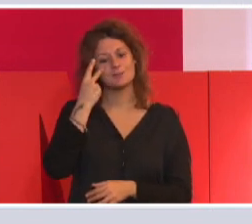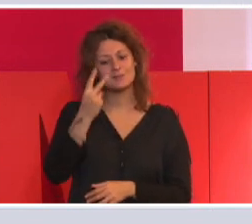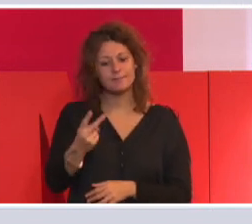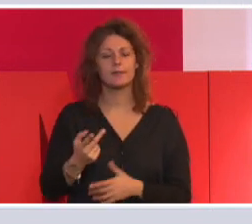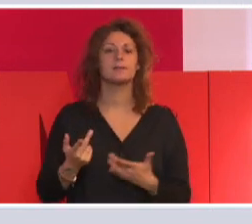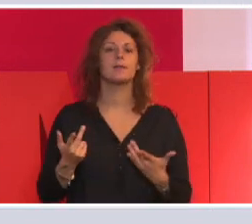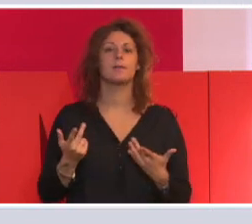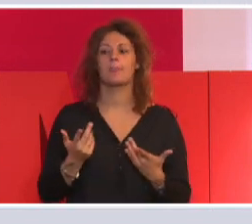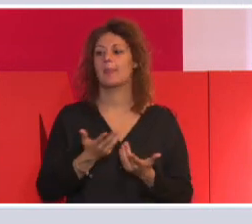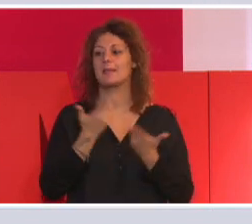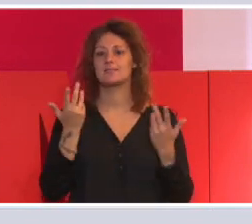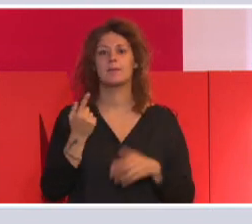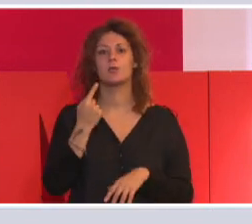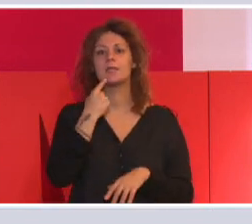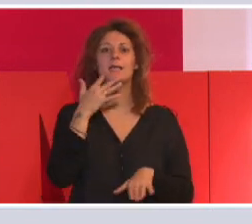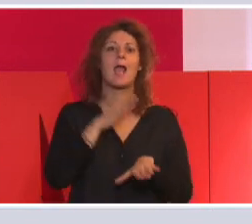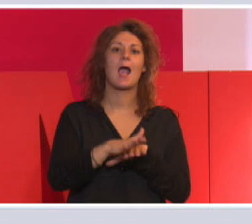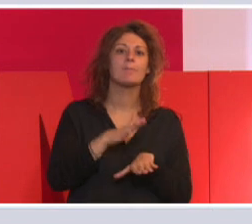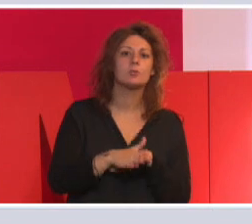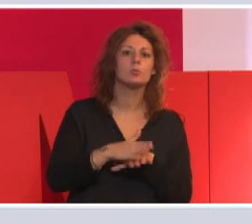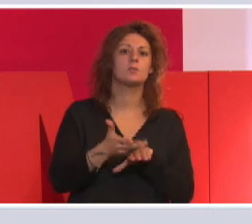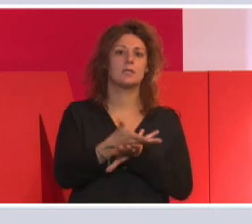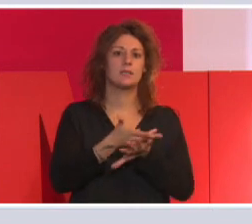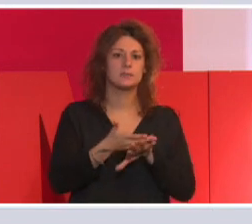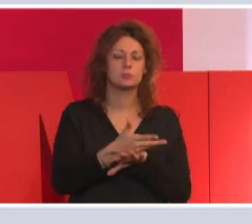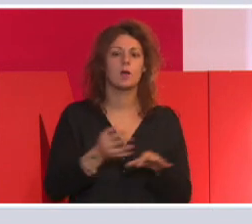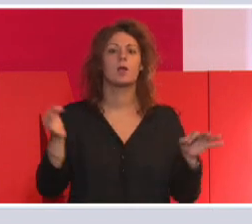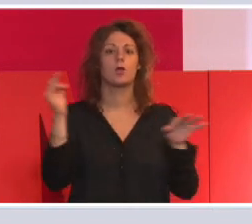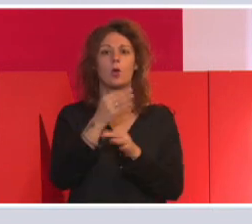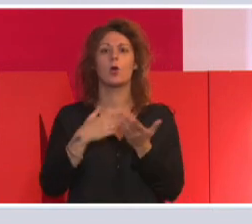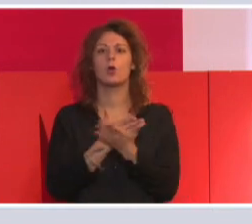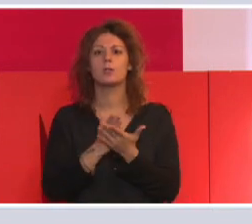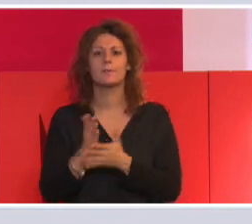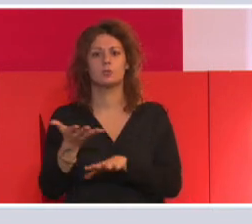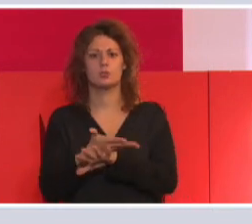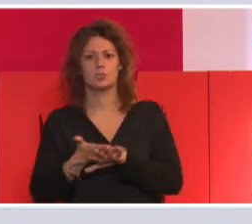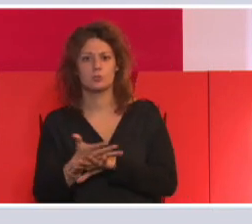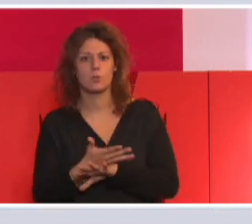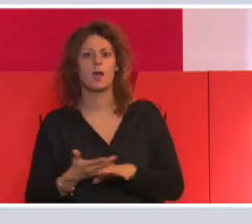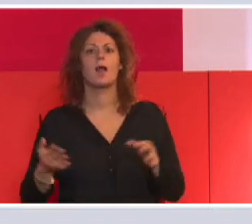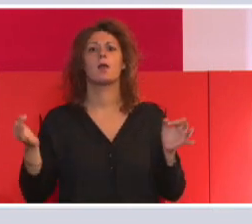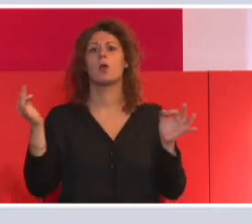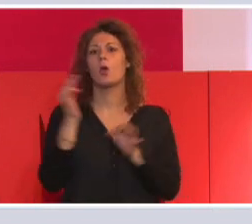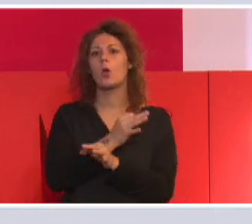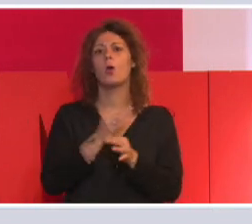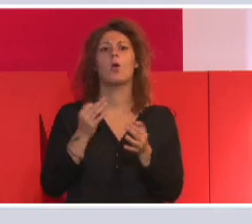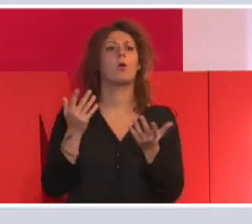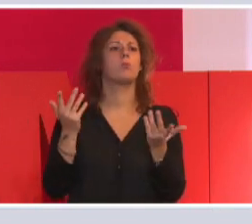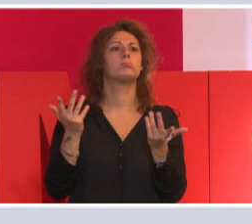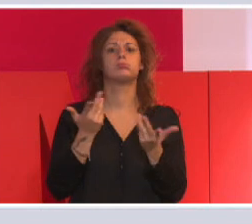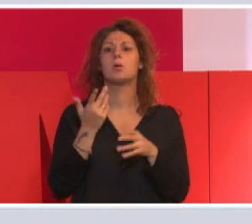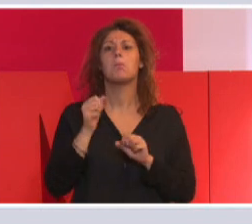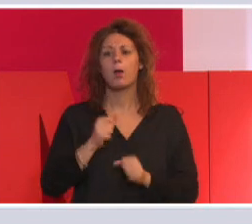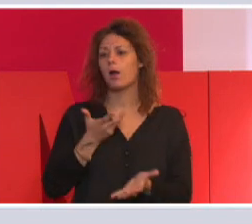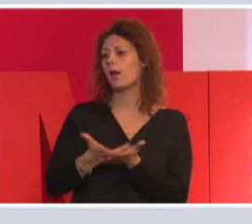sensibili per esempio sulle abitudini sessuali sull'orientamento sessuale sull'orientamento religioso a persone sconosciute e